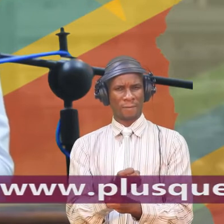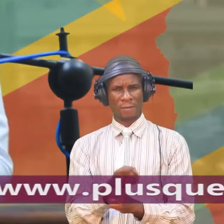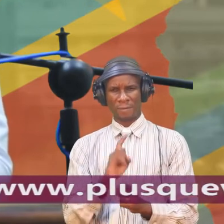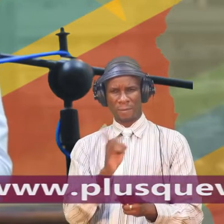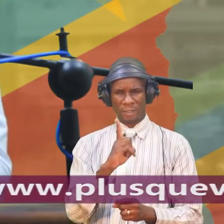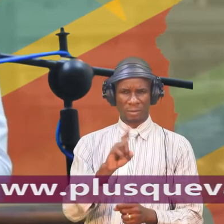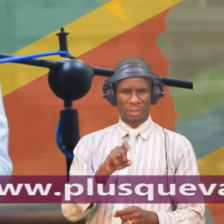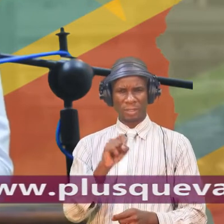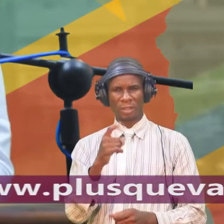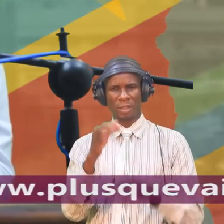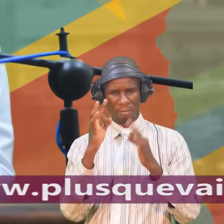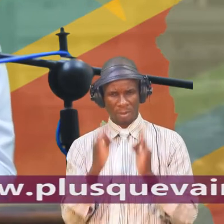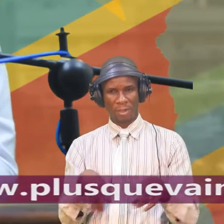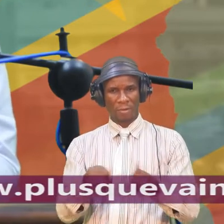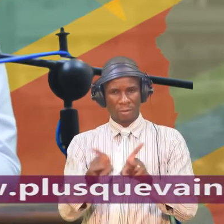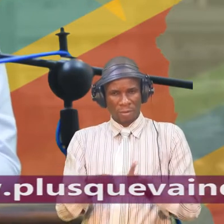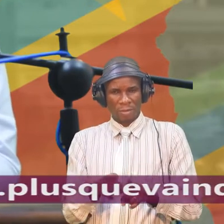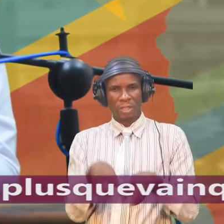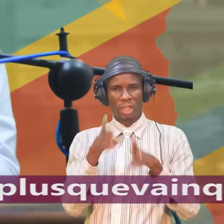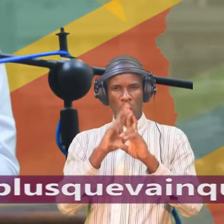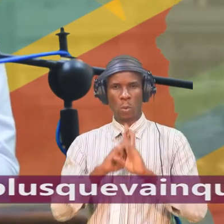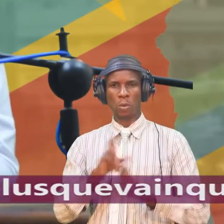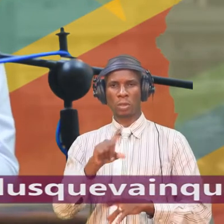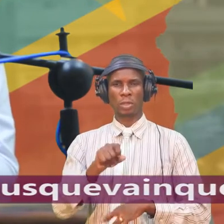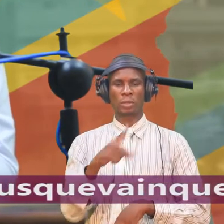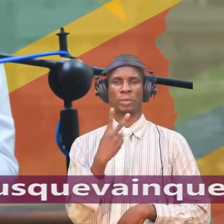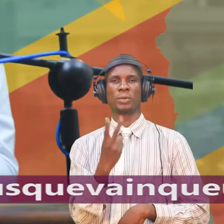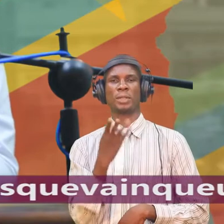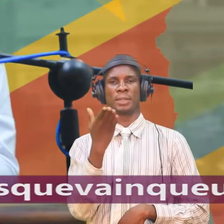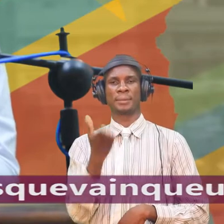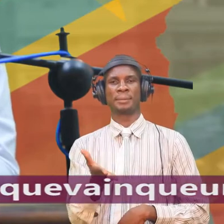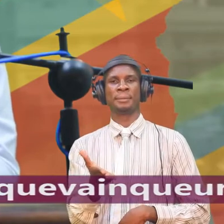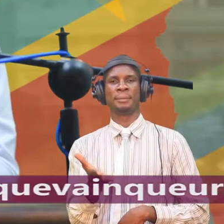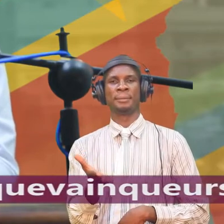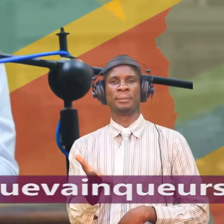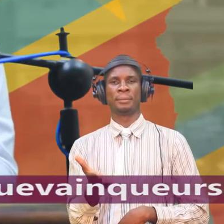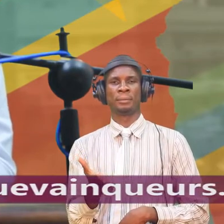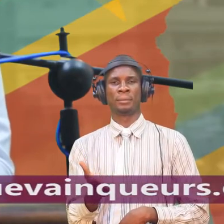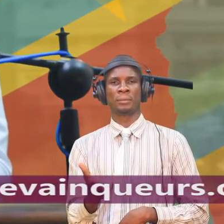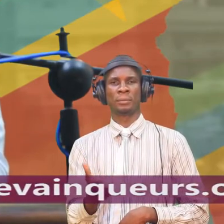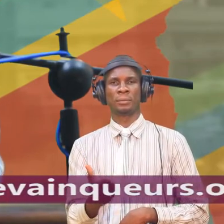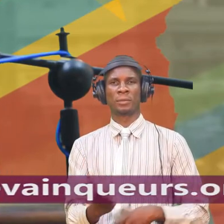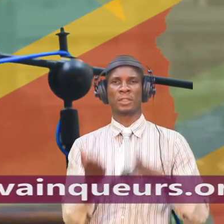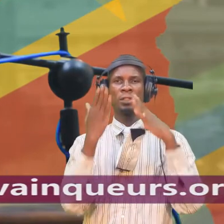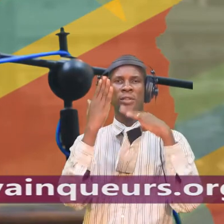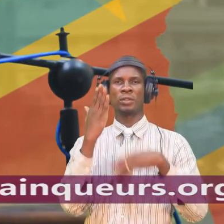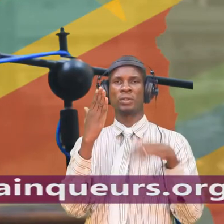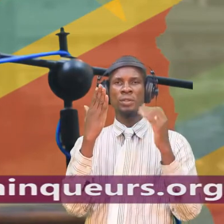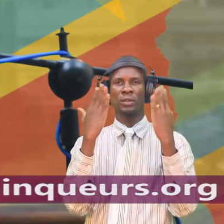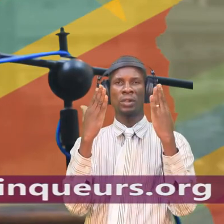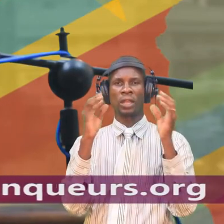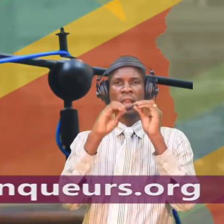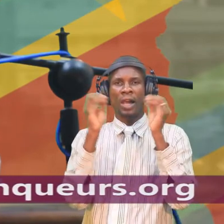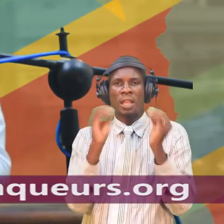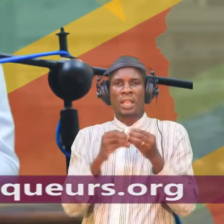jibu, mais même à la deuxième également. Kwa maswali haya yote mawili. Est-ce que Dieu a créé un rebelle? Non.